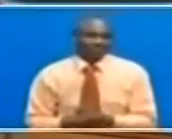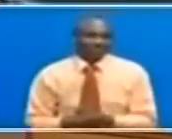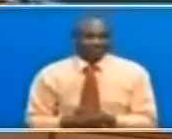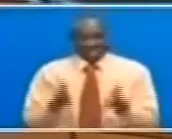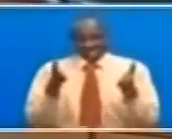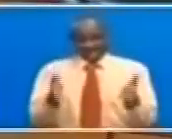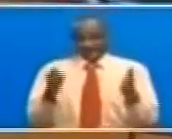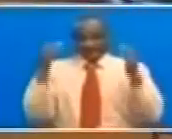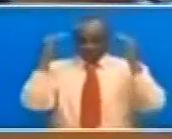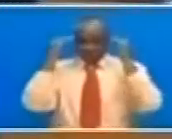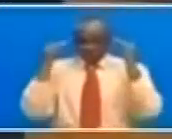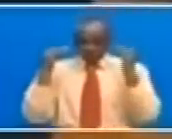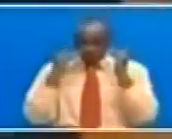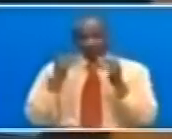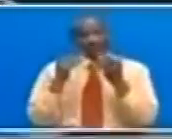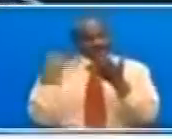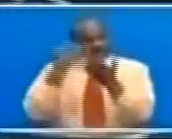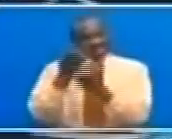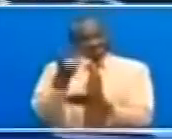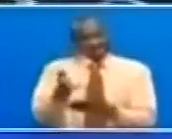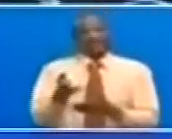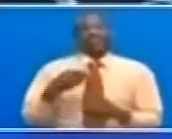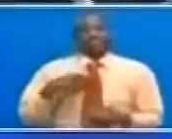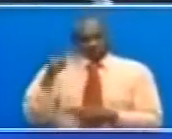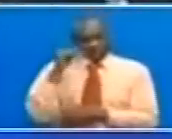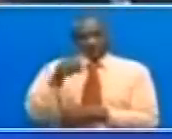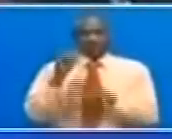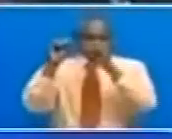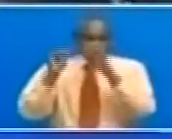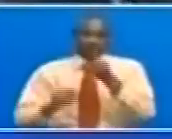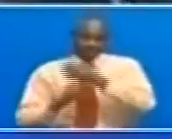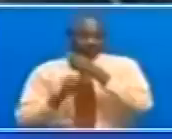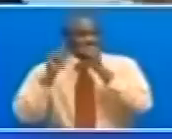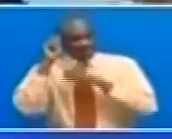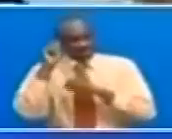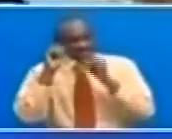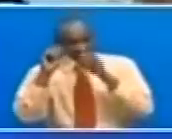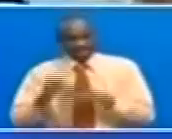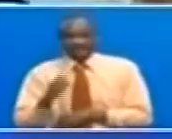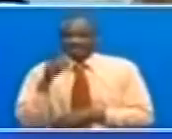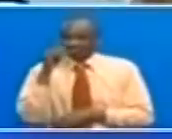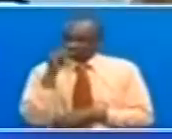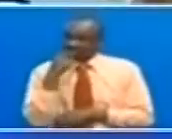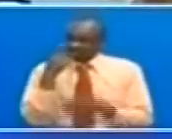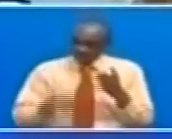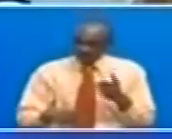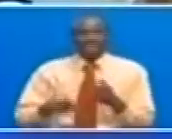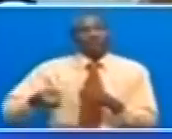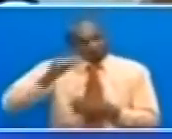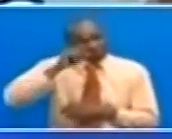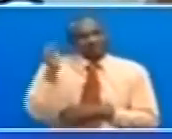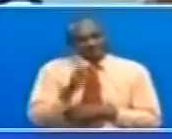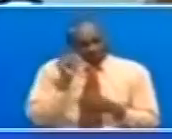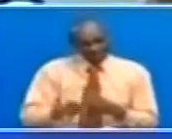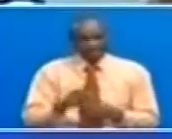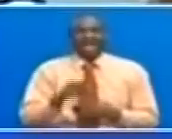Katika mahakama ya rufaa, mawakili wa upande wa walimu walitaka kusitishwa kwa kesi hii ya kutaka nyongeza ya mishahara, huko ukisema kuwa upande